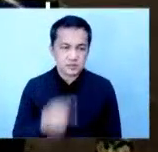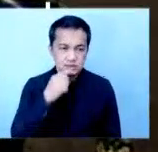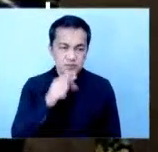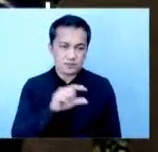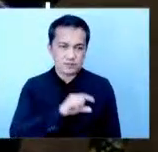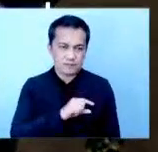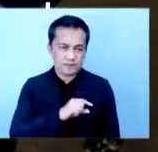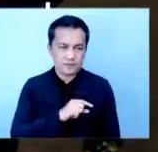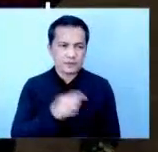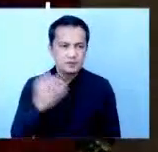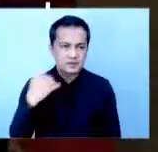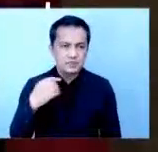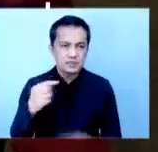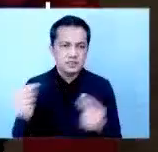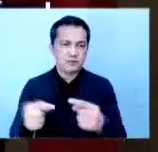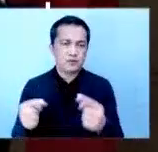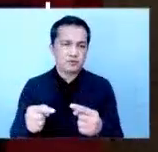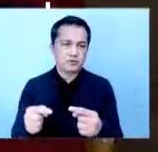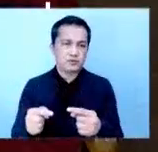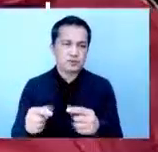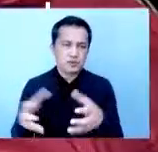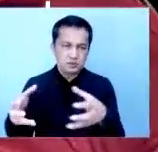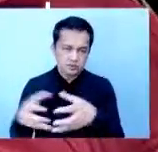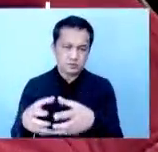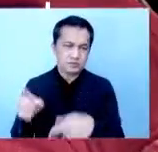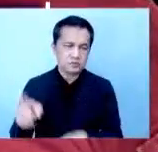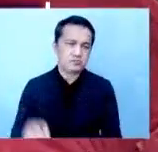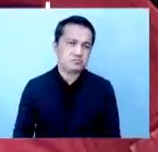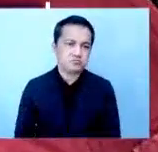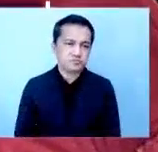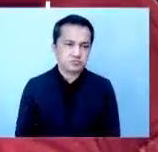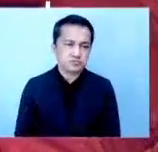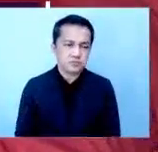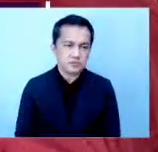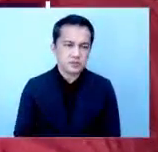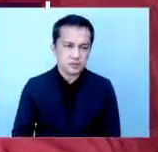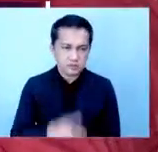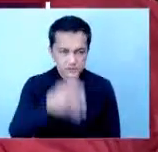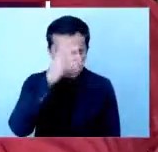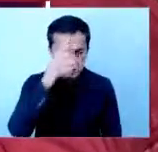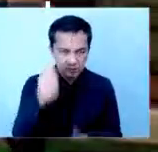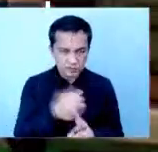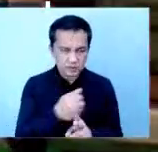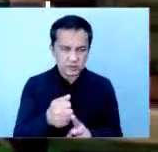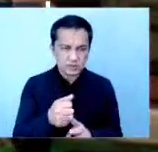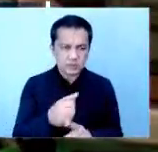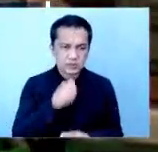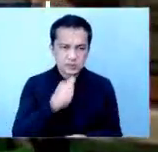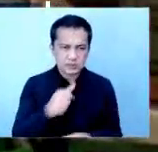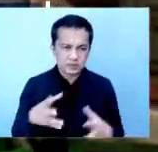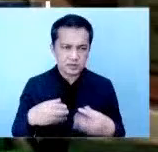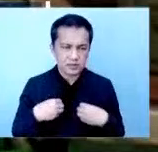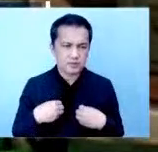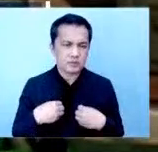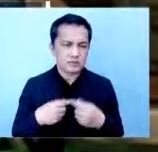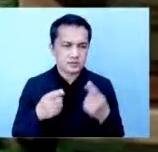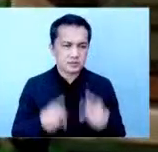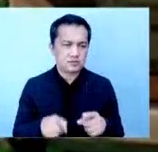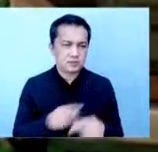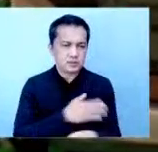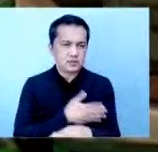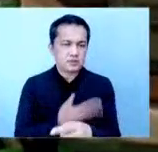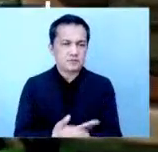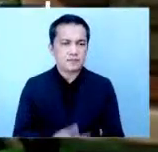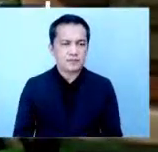may dati na raw alitan ang mga sangkot sa gulo. Ang tatay naman ng biktima hindi matanggap ang sinapit ng anak.